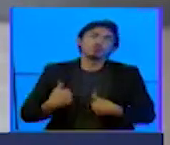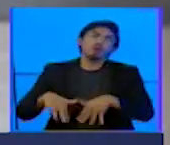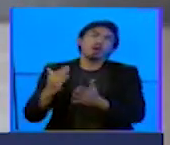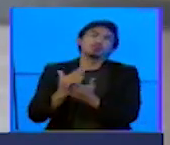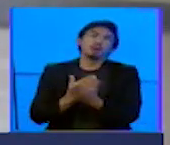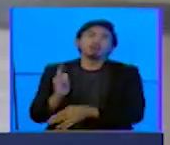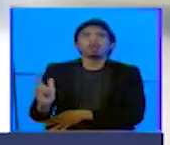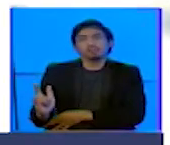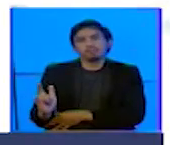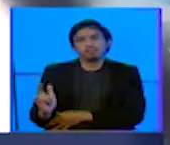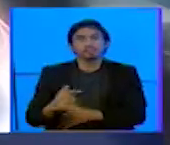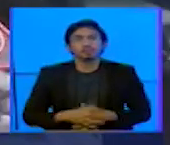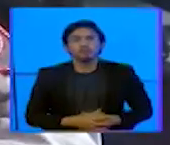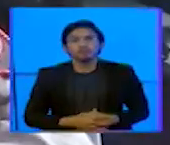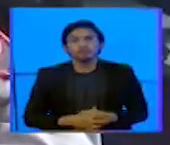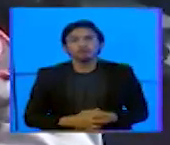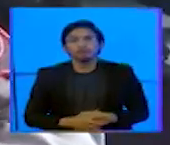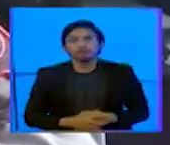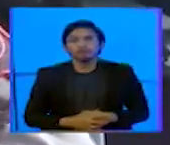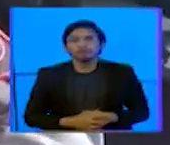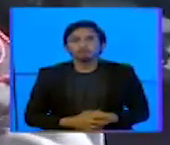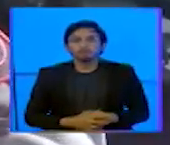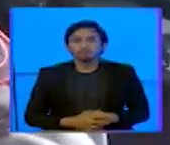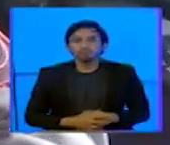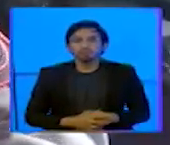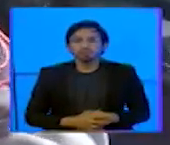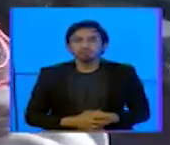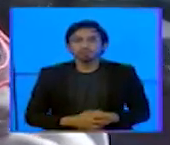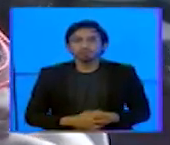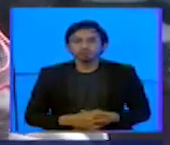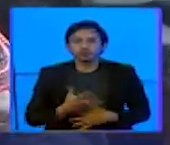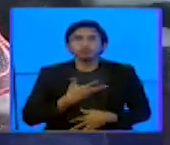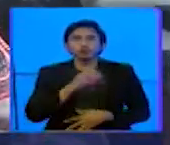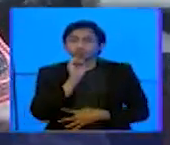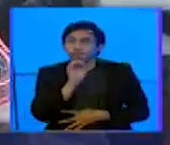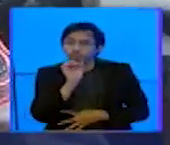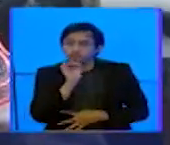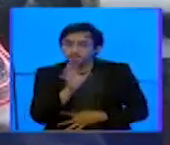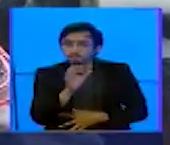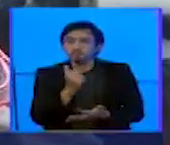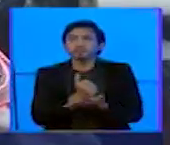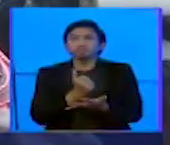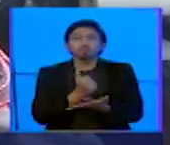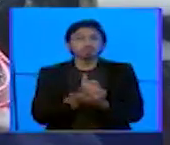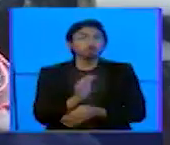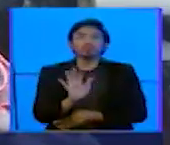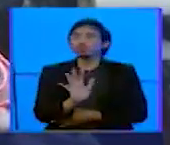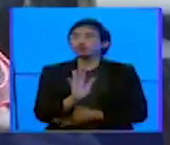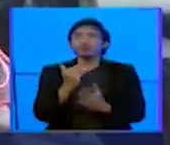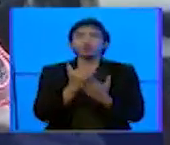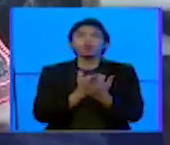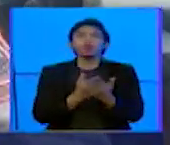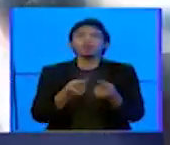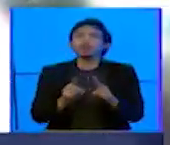di depan Bali Desa. Jadi perlu saya luruskan, jadi itu bukan hajatan besar, itu tidak, itu